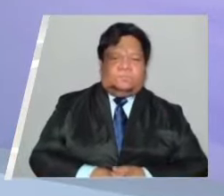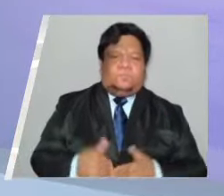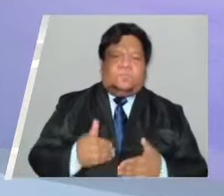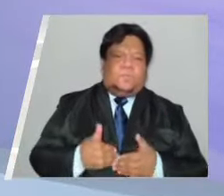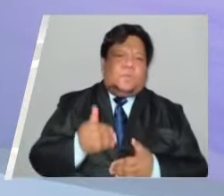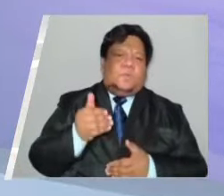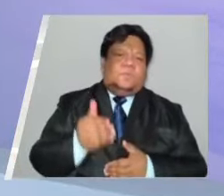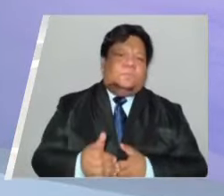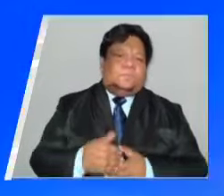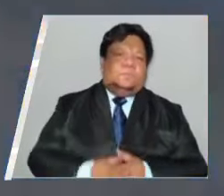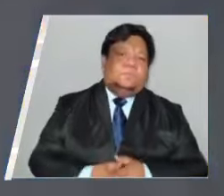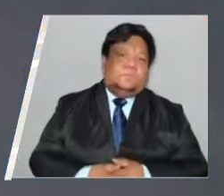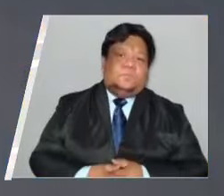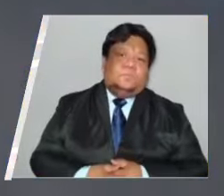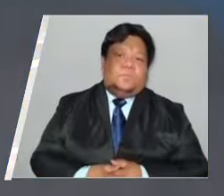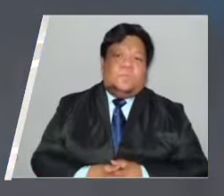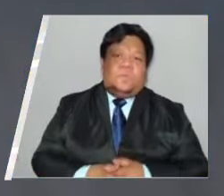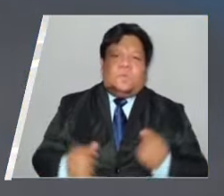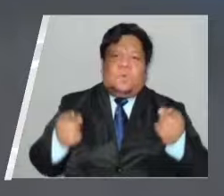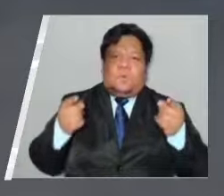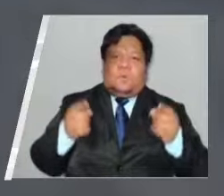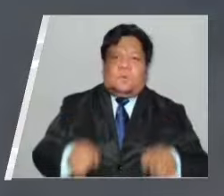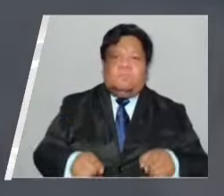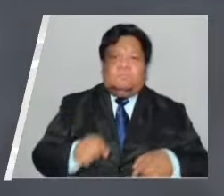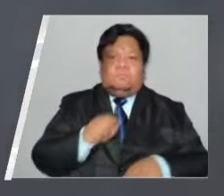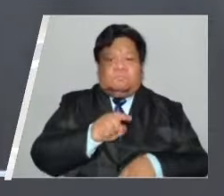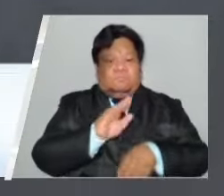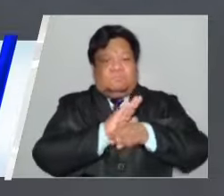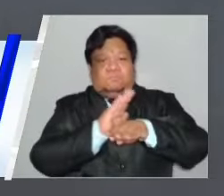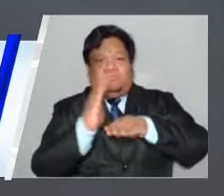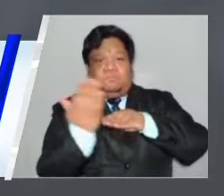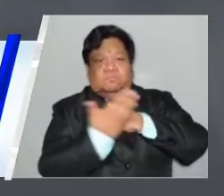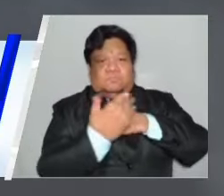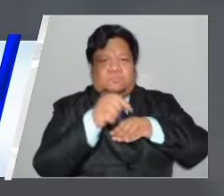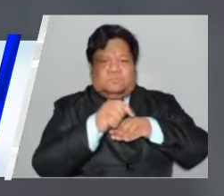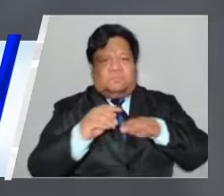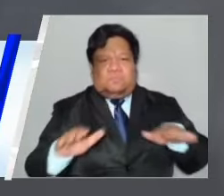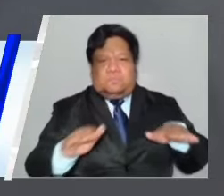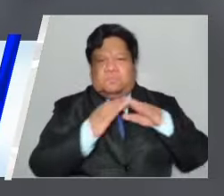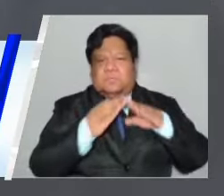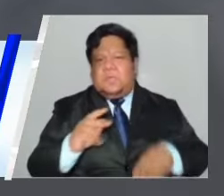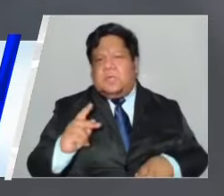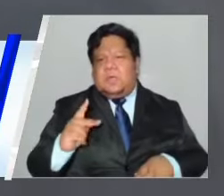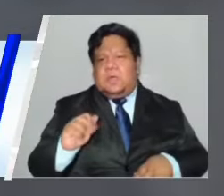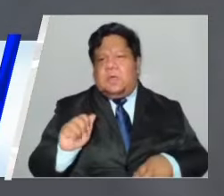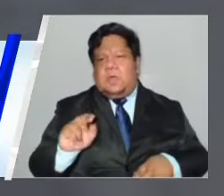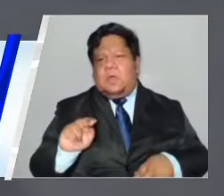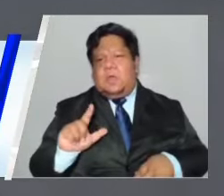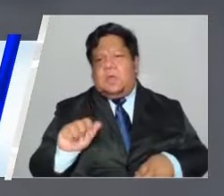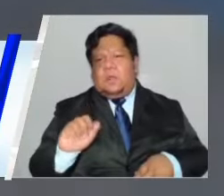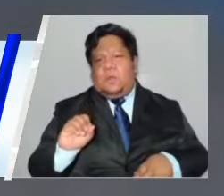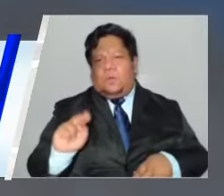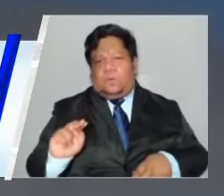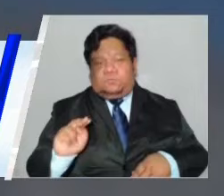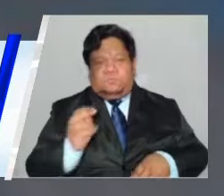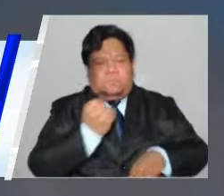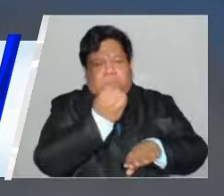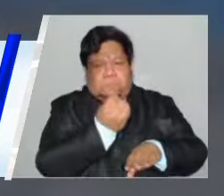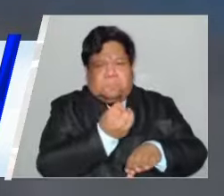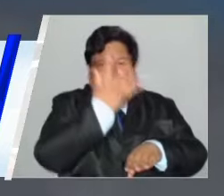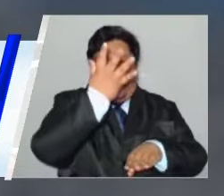taas na ibinugang abo ng Bulkan Canlaon ngayong araw. Ayon sa isang residente sa Dumaguete City, nakarinig sila ng ugong kaya agad